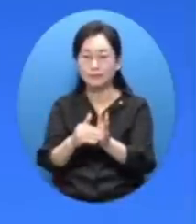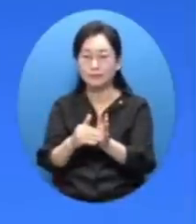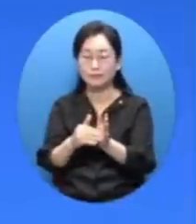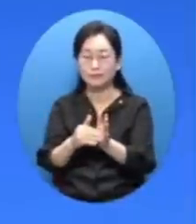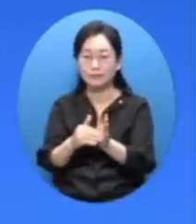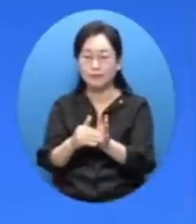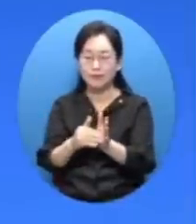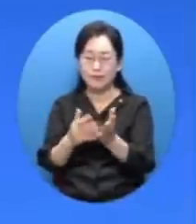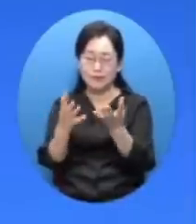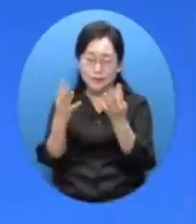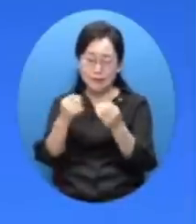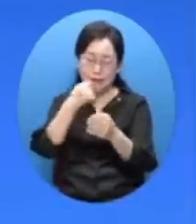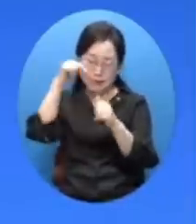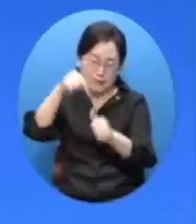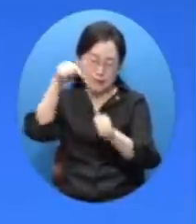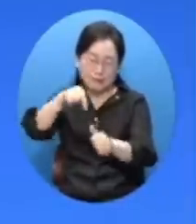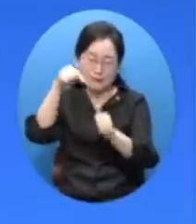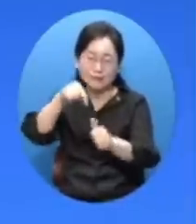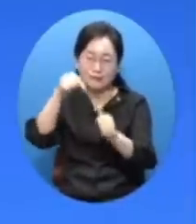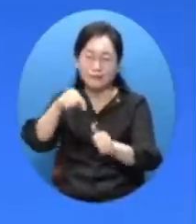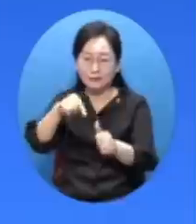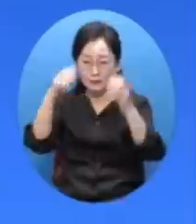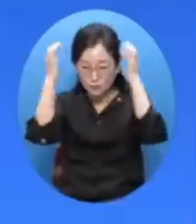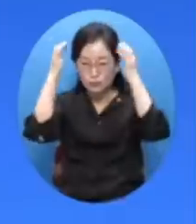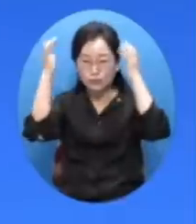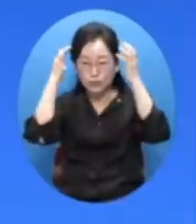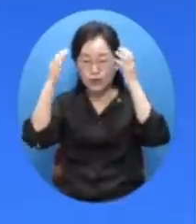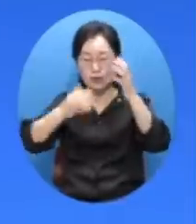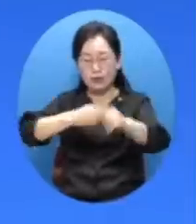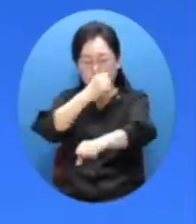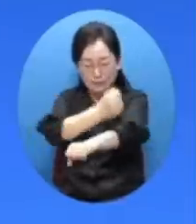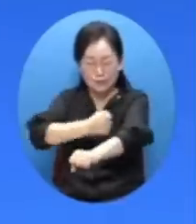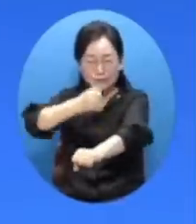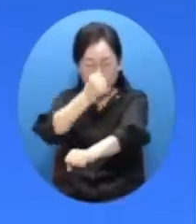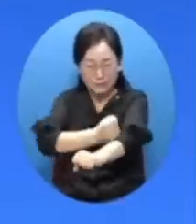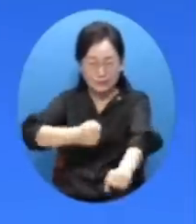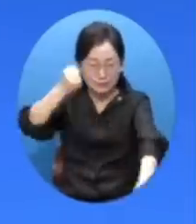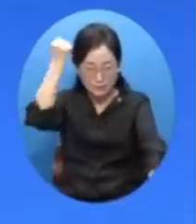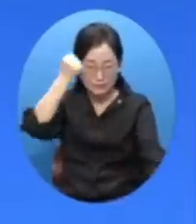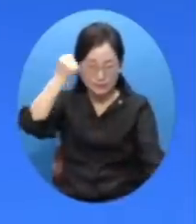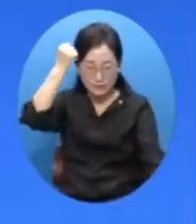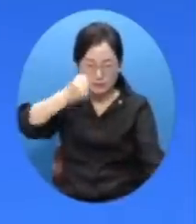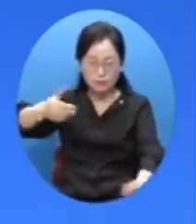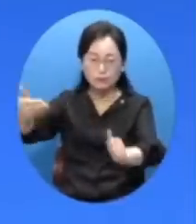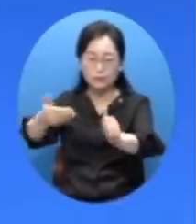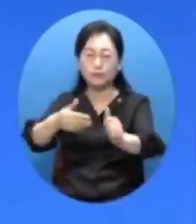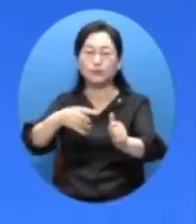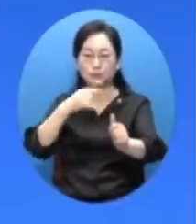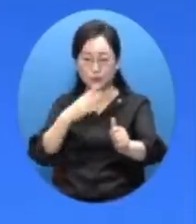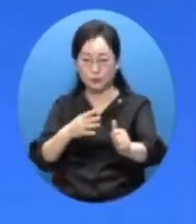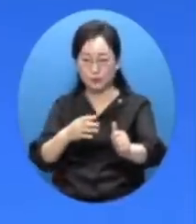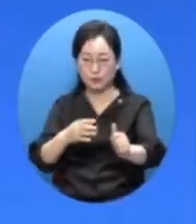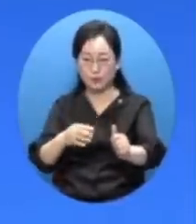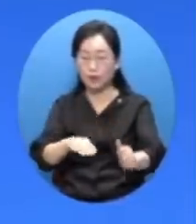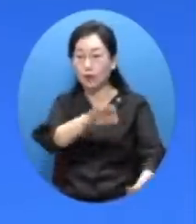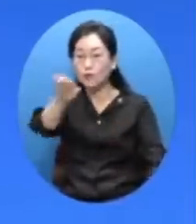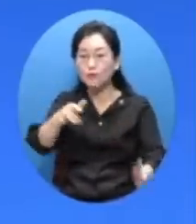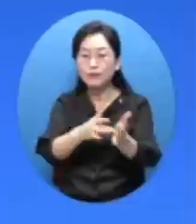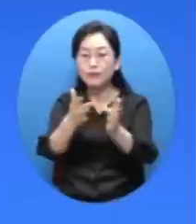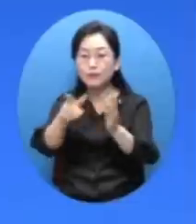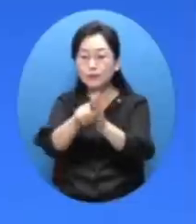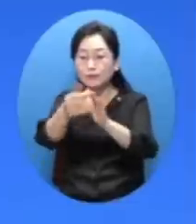많은 일을 시키고 고통만 주고 힘들고 어려운 삶을 살게 합니다. 예수 믿게 된 우리가